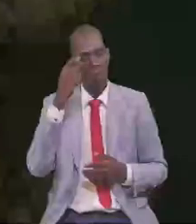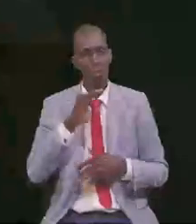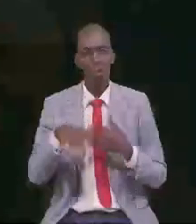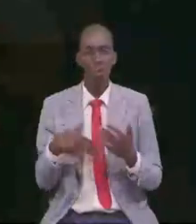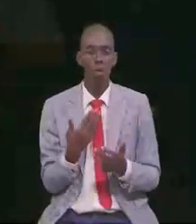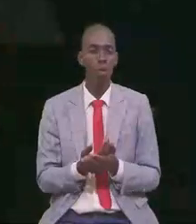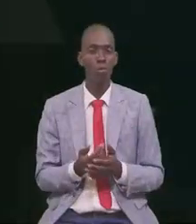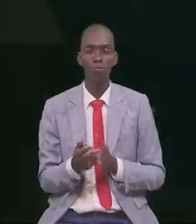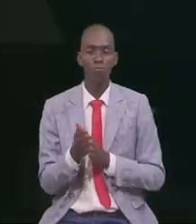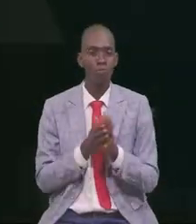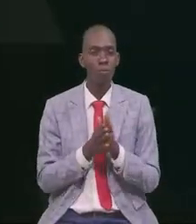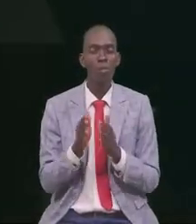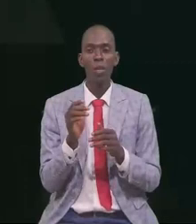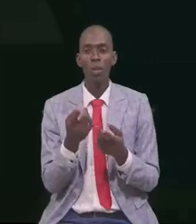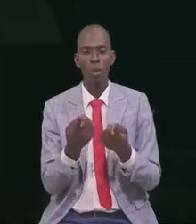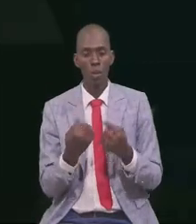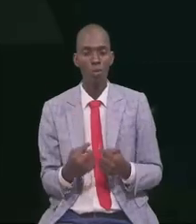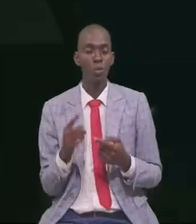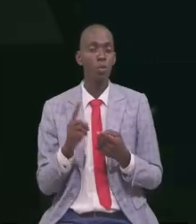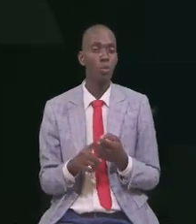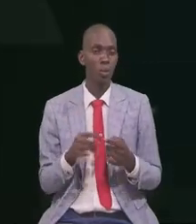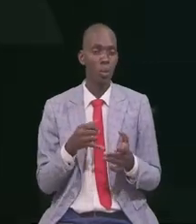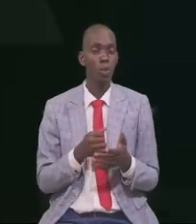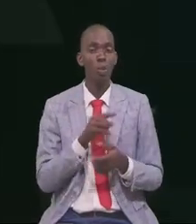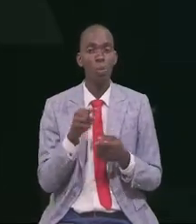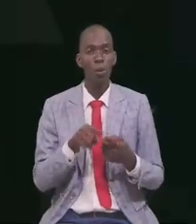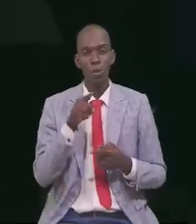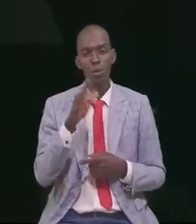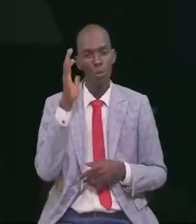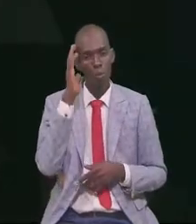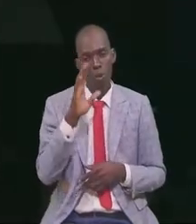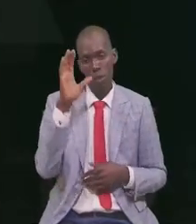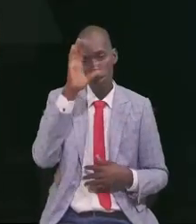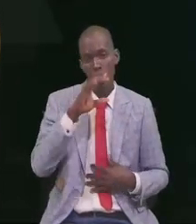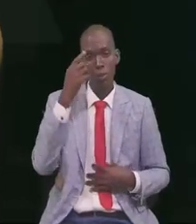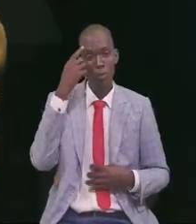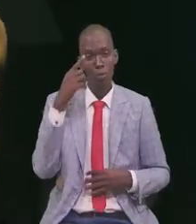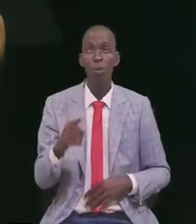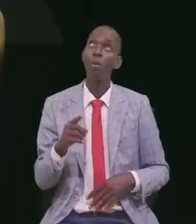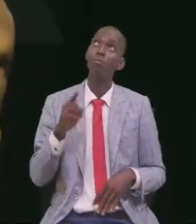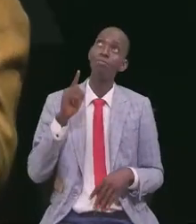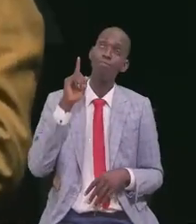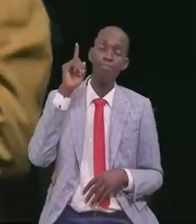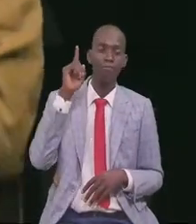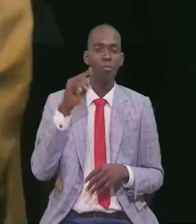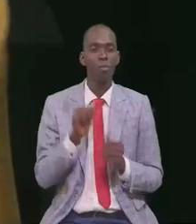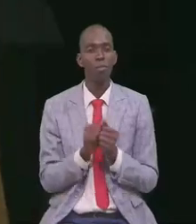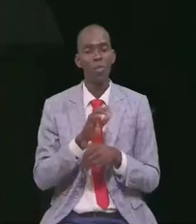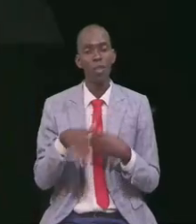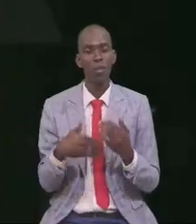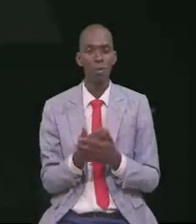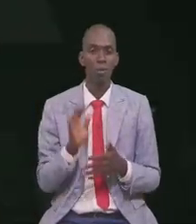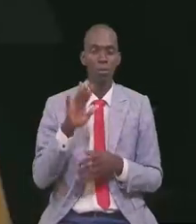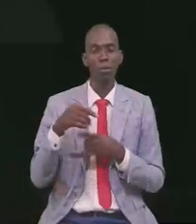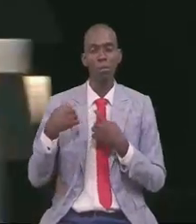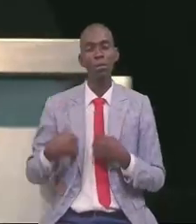Et vous y ajoutez tout cela. Vous me chercherez et vous me trouverez Si vous me cherchez de tout votre cœur, quand vous le